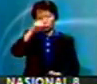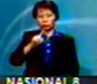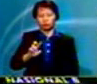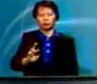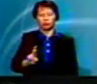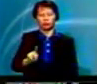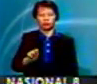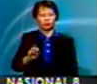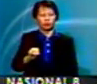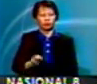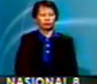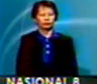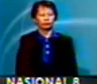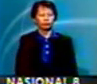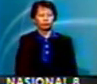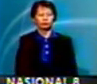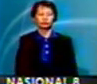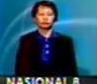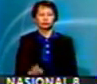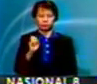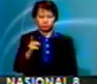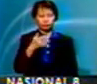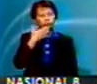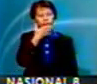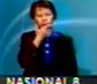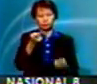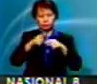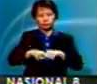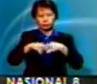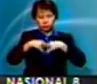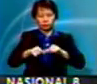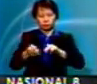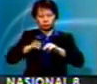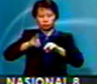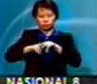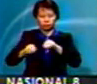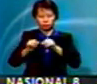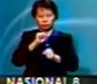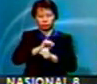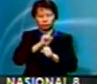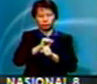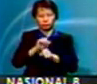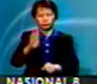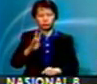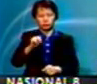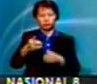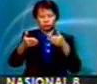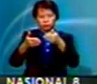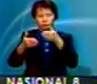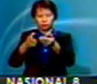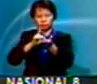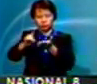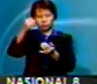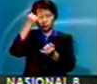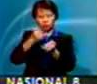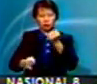RTM. Baik, Pemuda UMNO akan terus mempertingkatkan gerak kerja jentera BN menjelang minggu